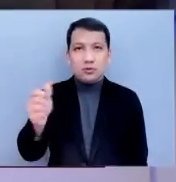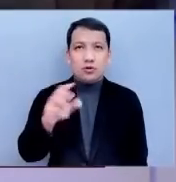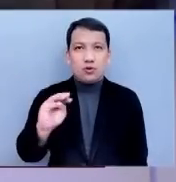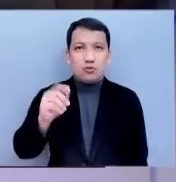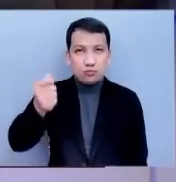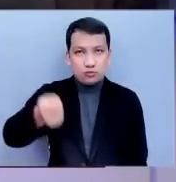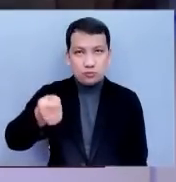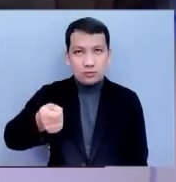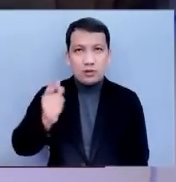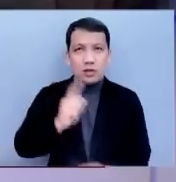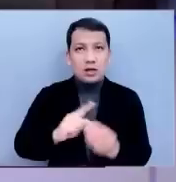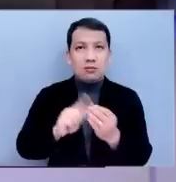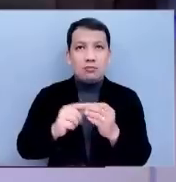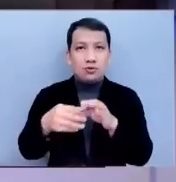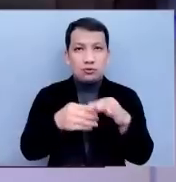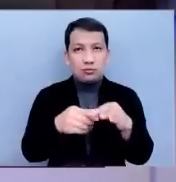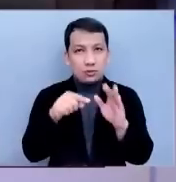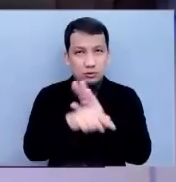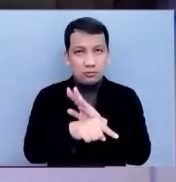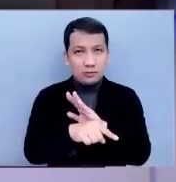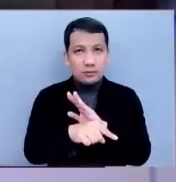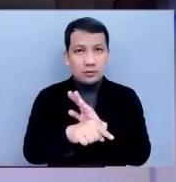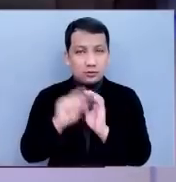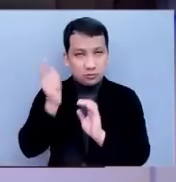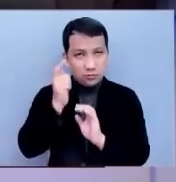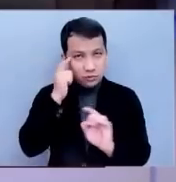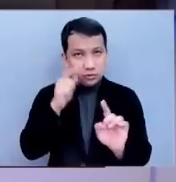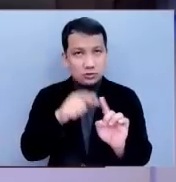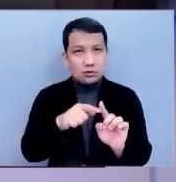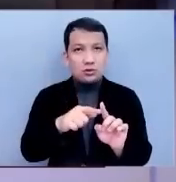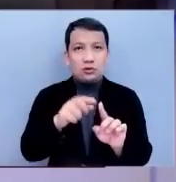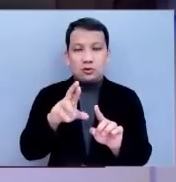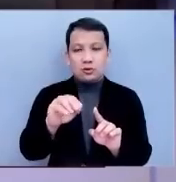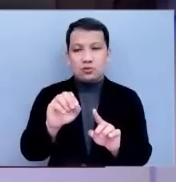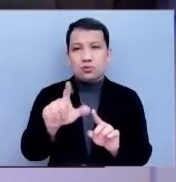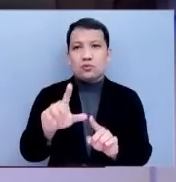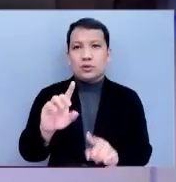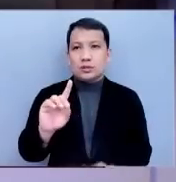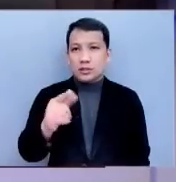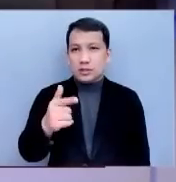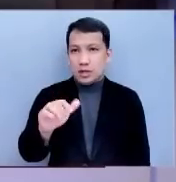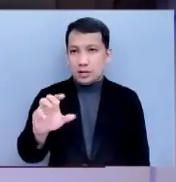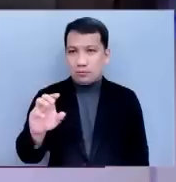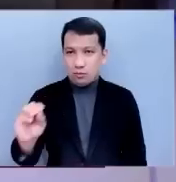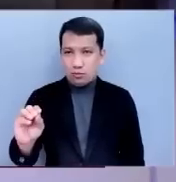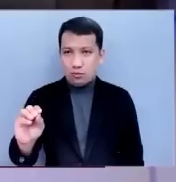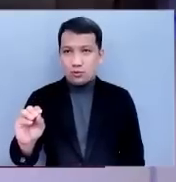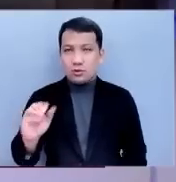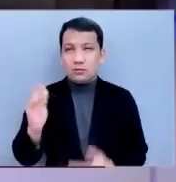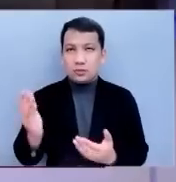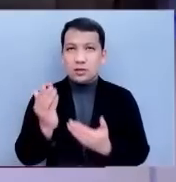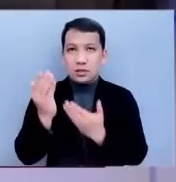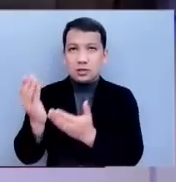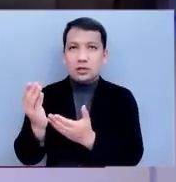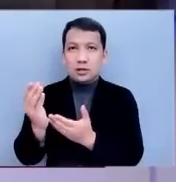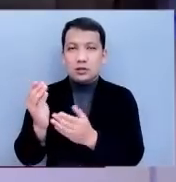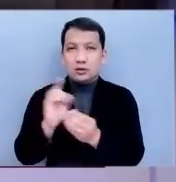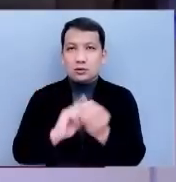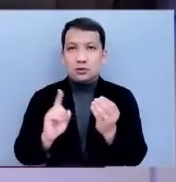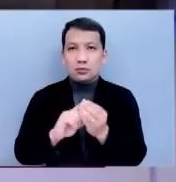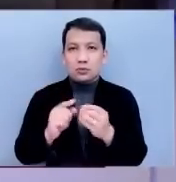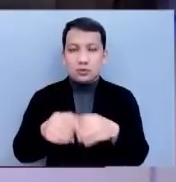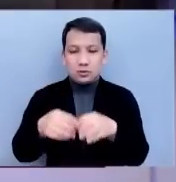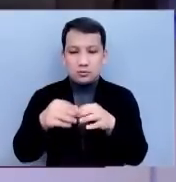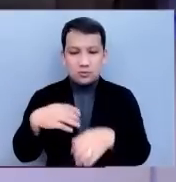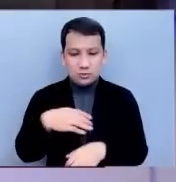ng kaso kaugnay sa pagpatay kay Negros Oriental Governor Ruel Degamo. Yan ang inihaing petisyon ng kampo ni suspended